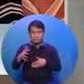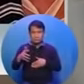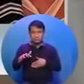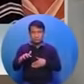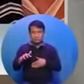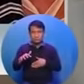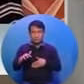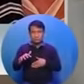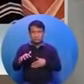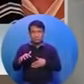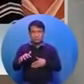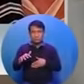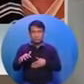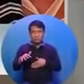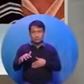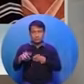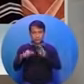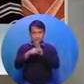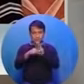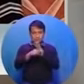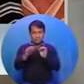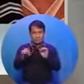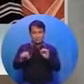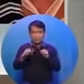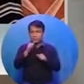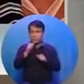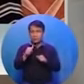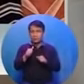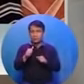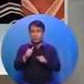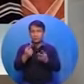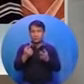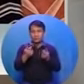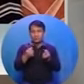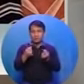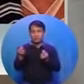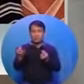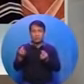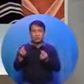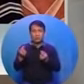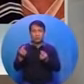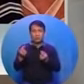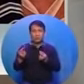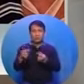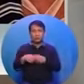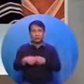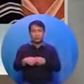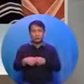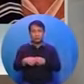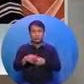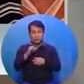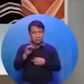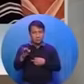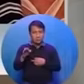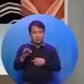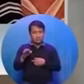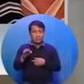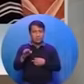at negative, ano po yung inyo po maging reaksyon at